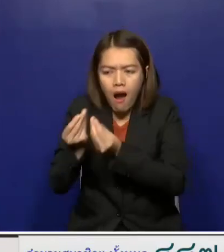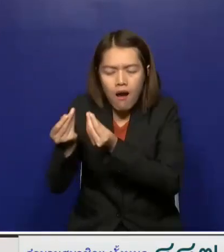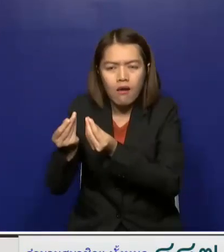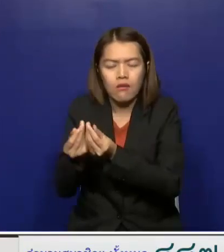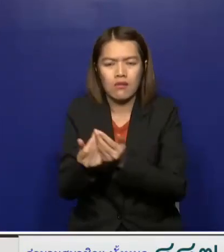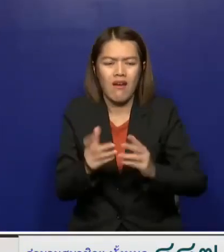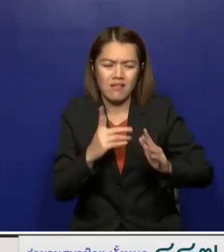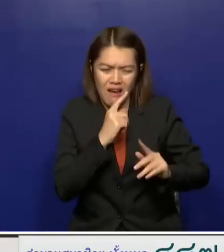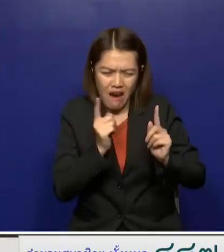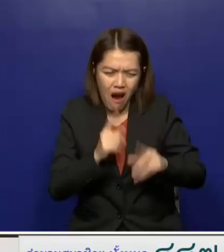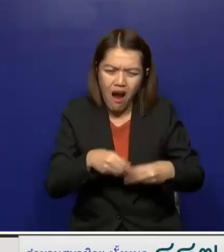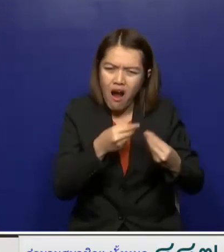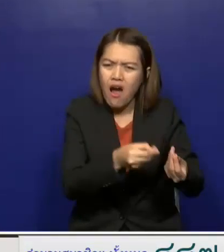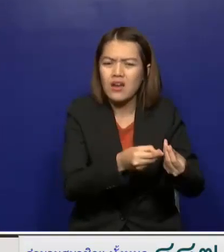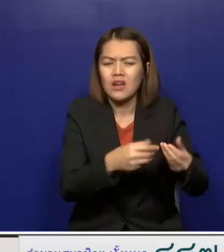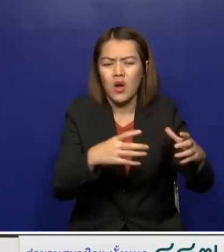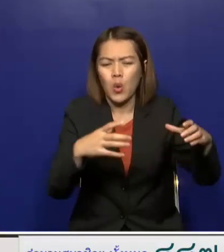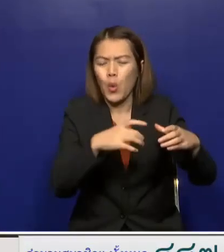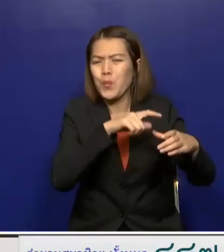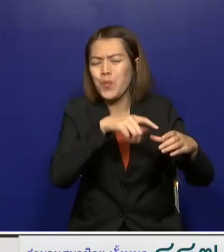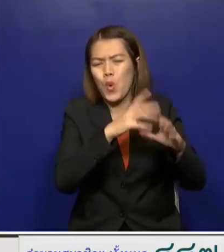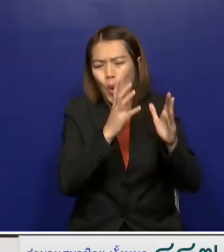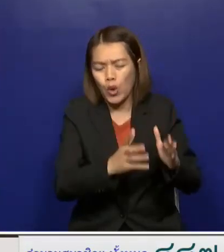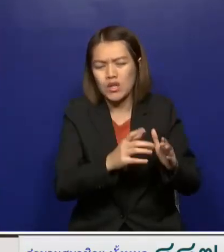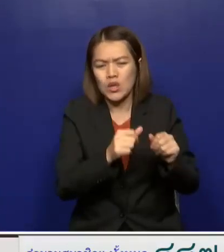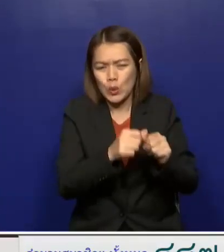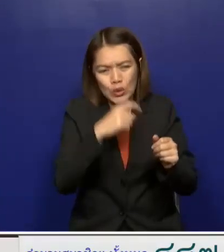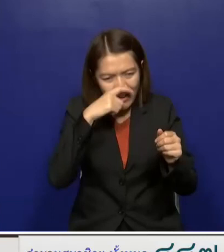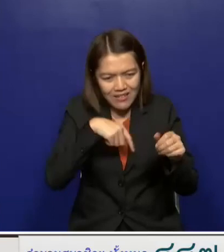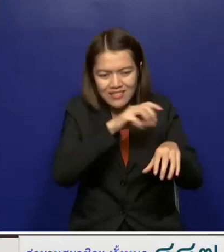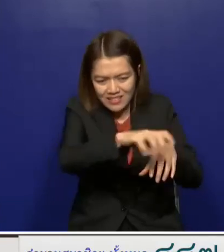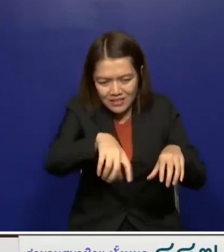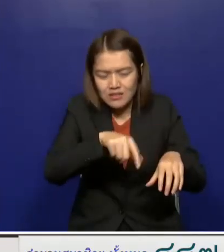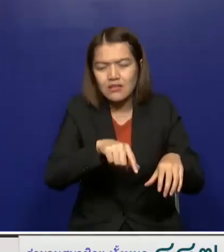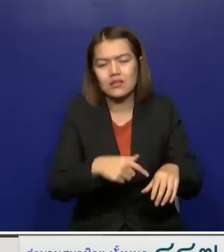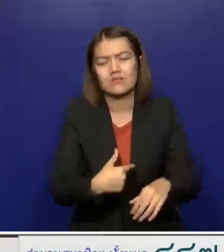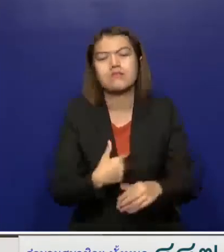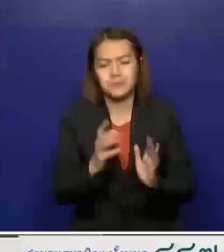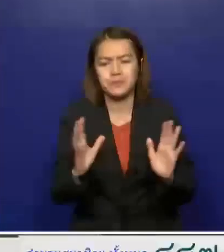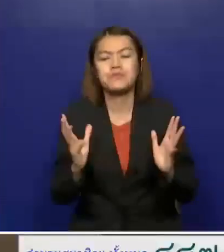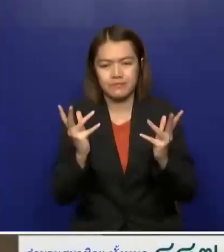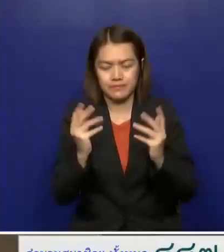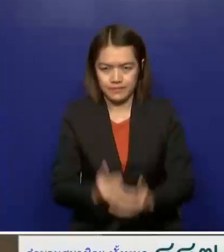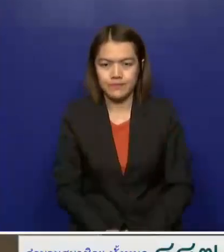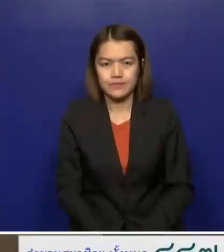อะไรเลยกับชนเผ่าของเราผมขอพูดเทานี้แล้ครับ ขบคุณมากครับ